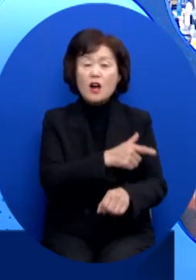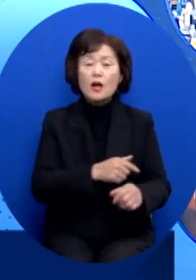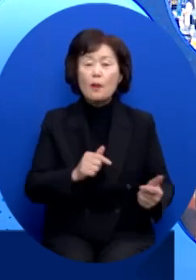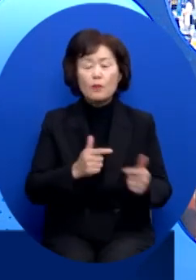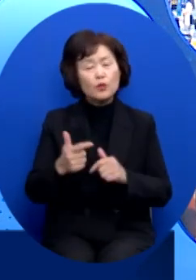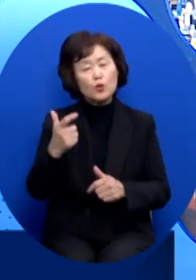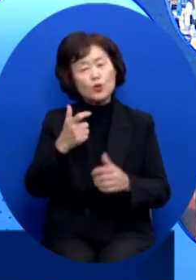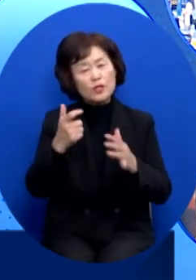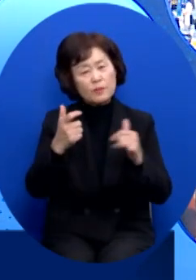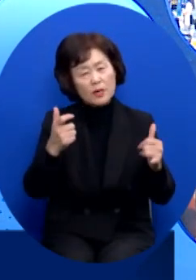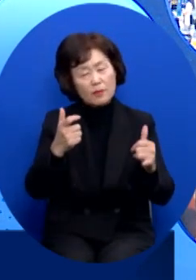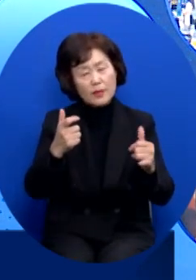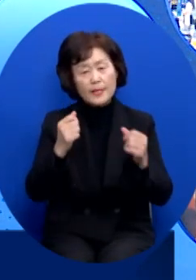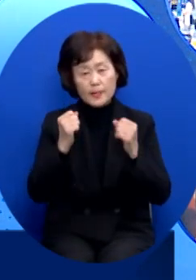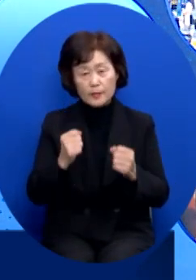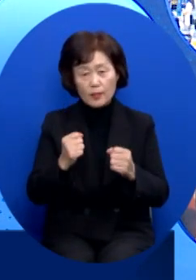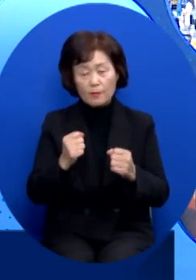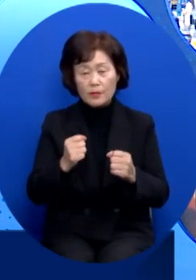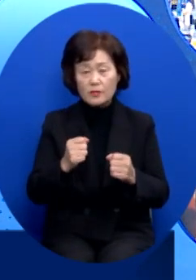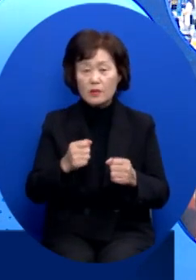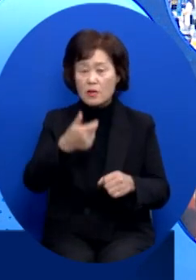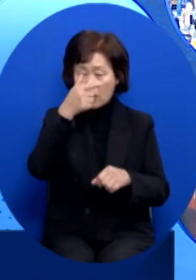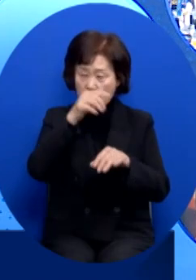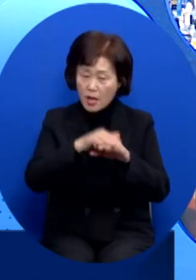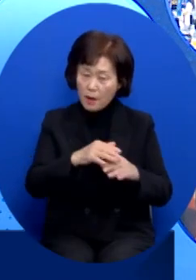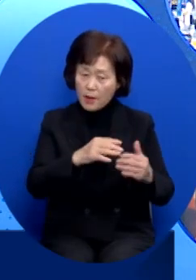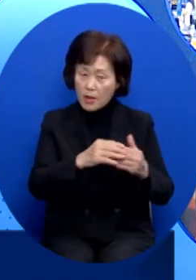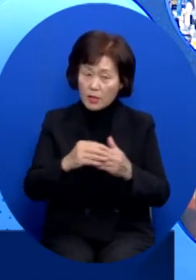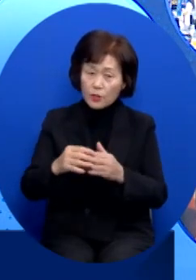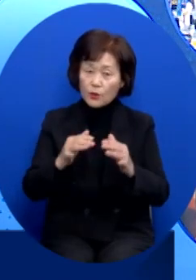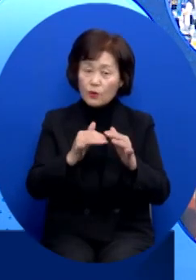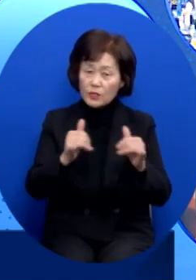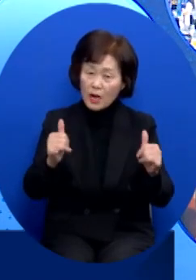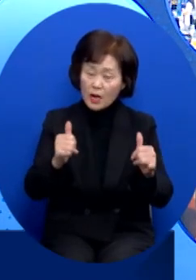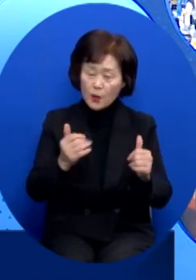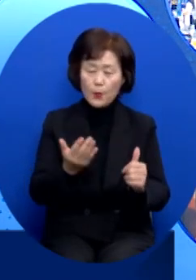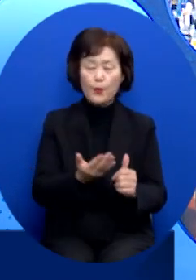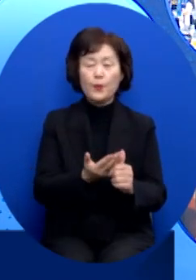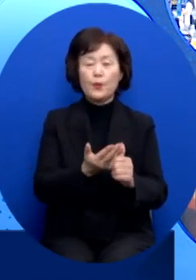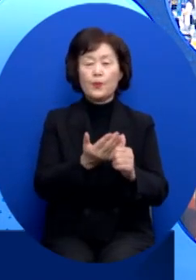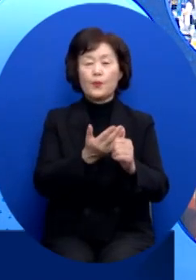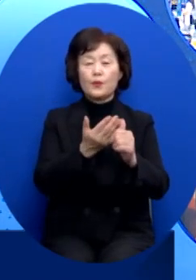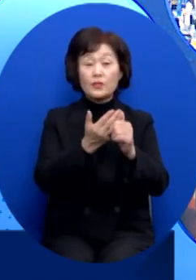거주하면서 현장 예배 인도자로 양육시켜서